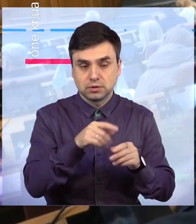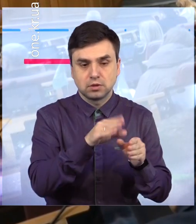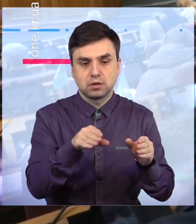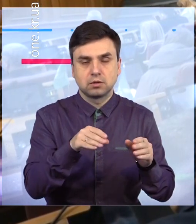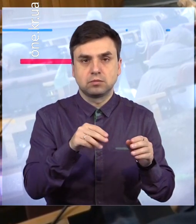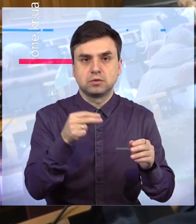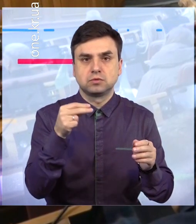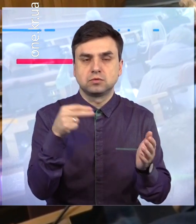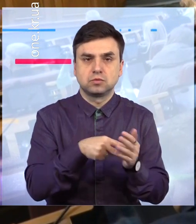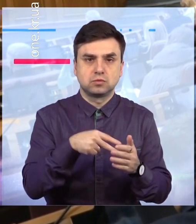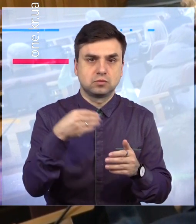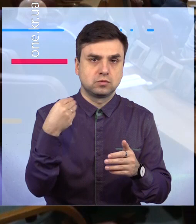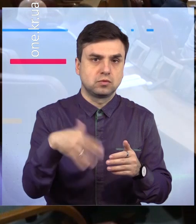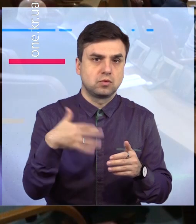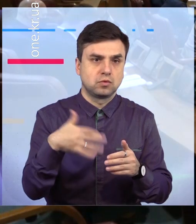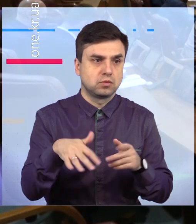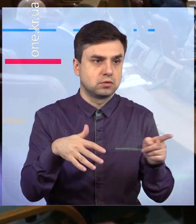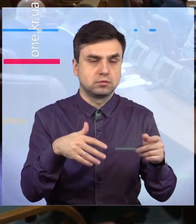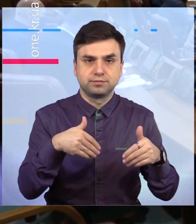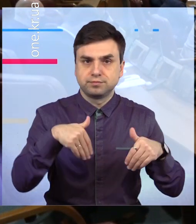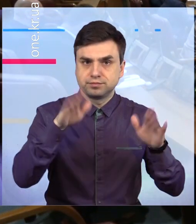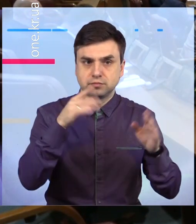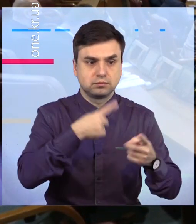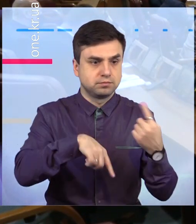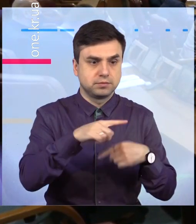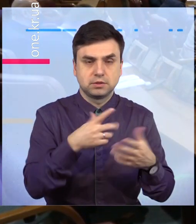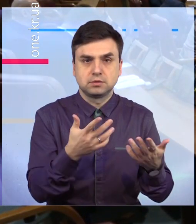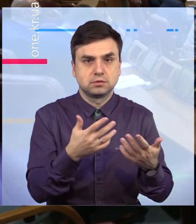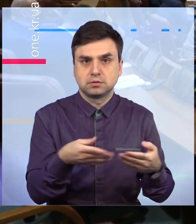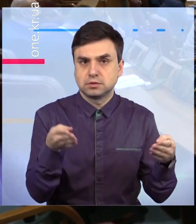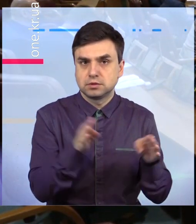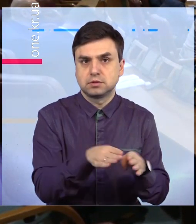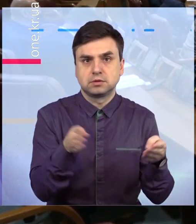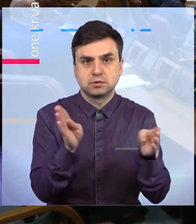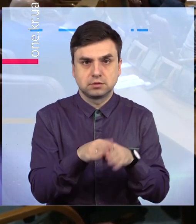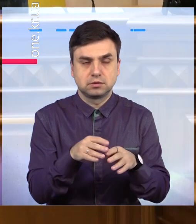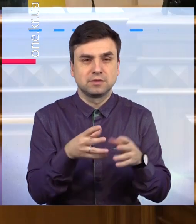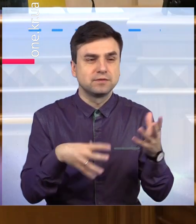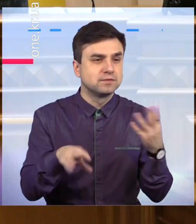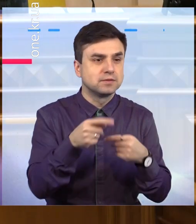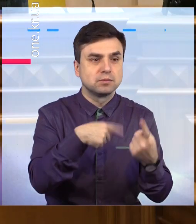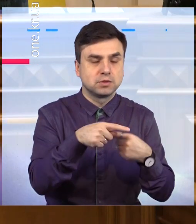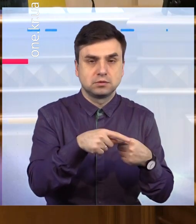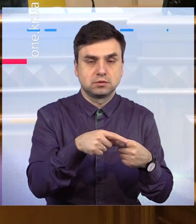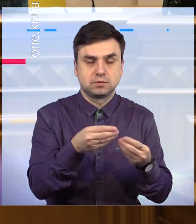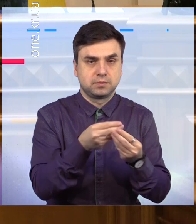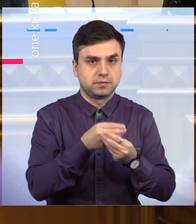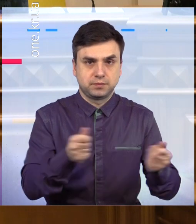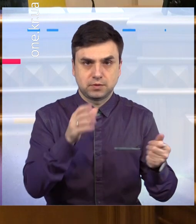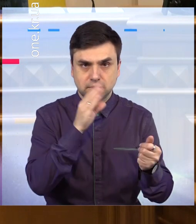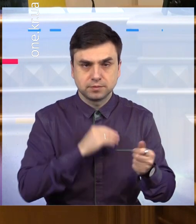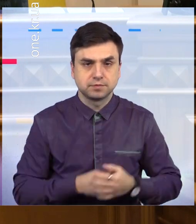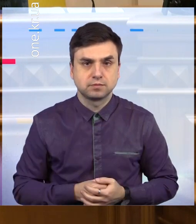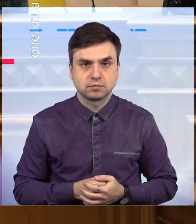вони вбивають малий та середній бізнес, який і так в країні ледве жевріє, та при подальшій такій же ситуації масово піде у тінь. Як